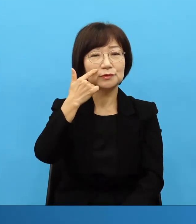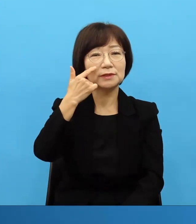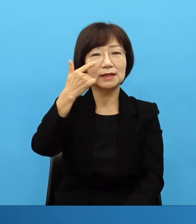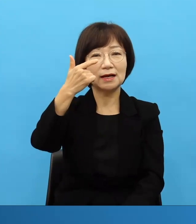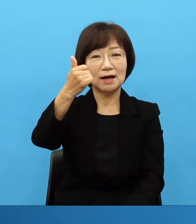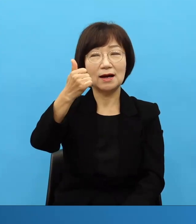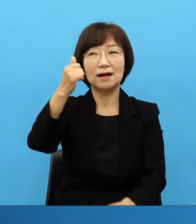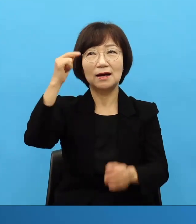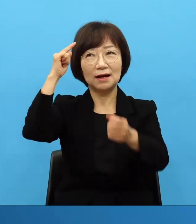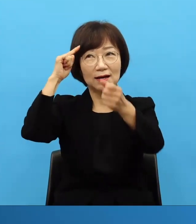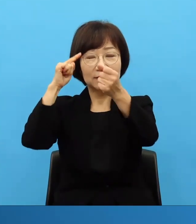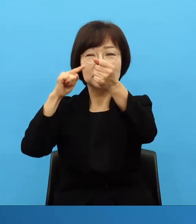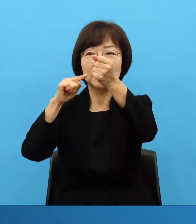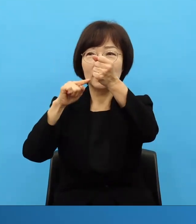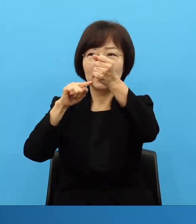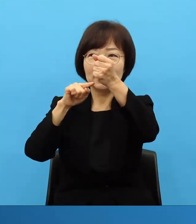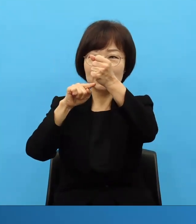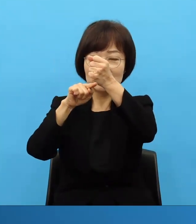우리